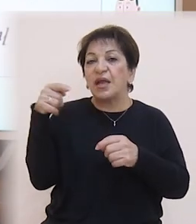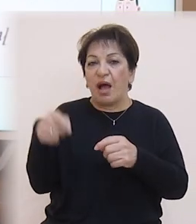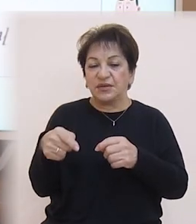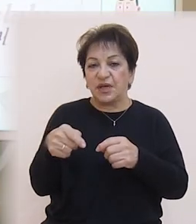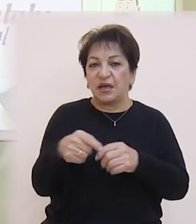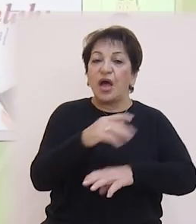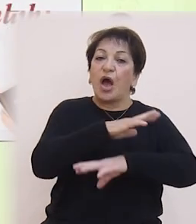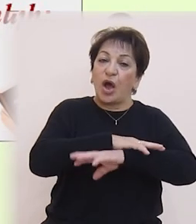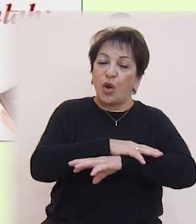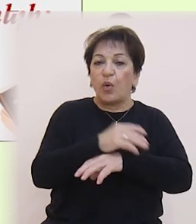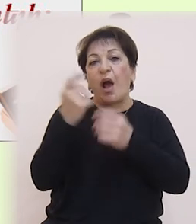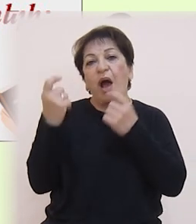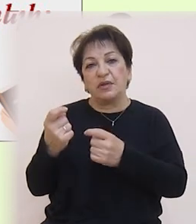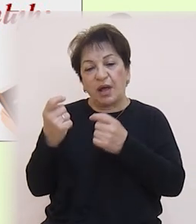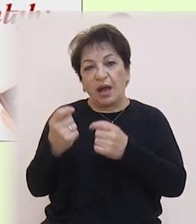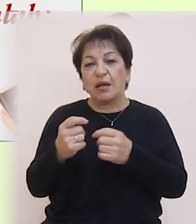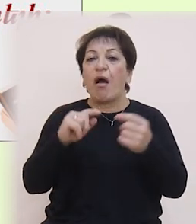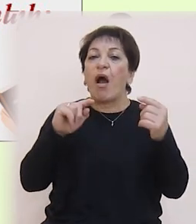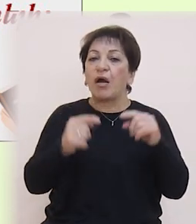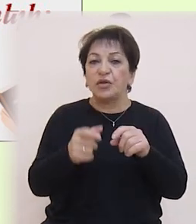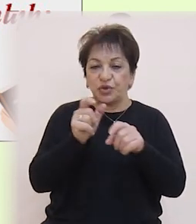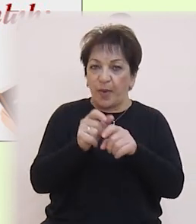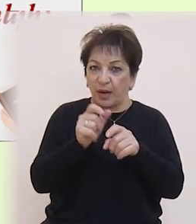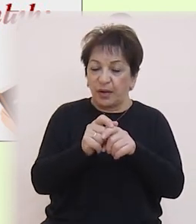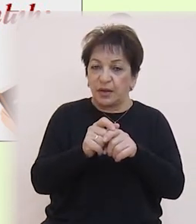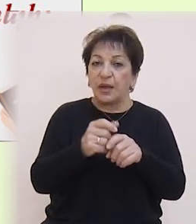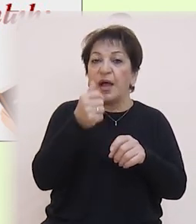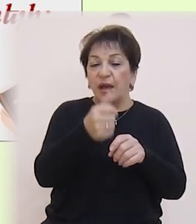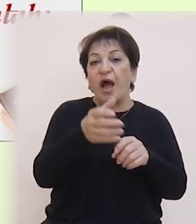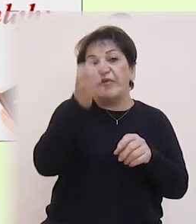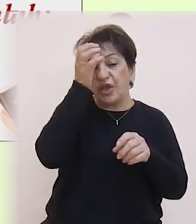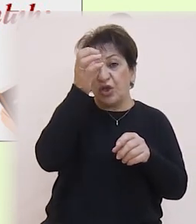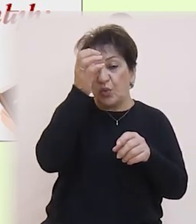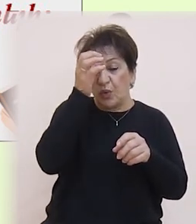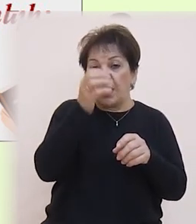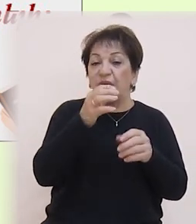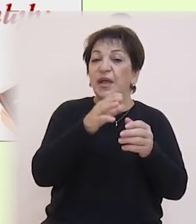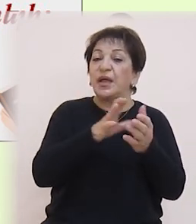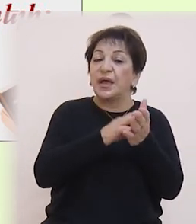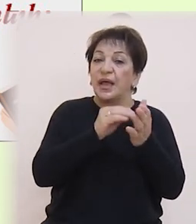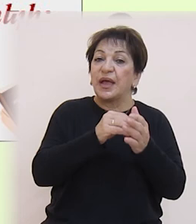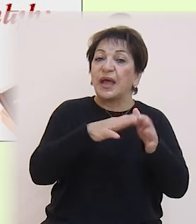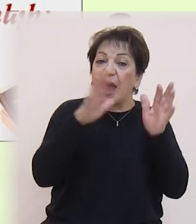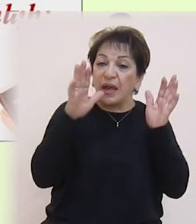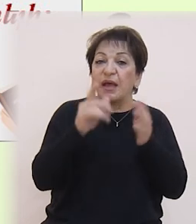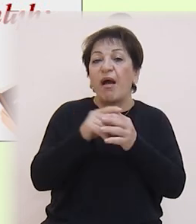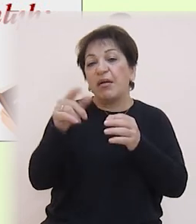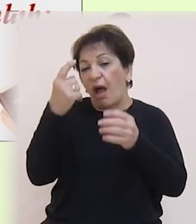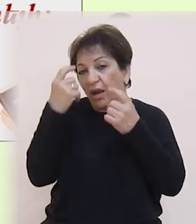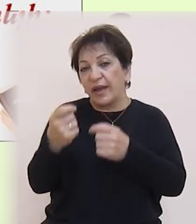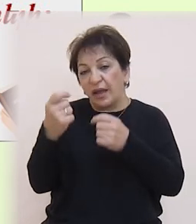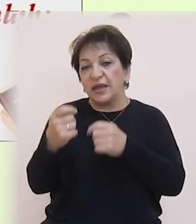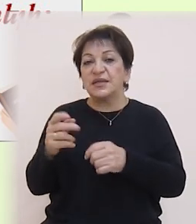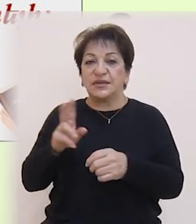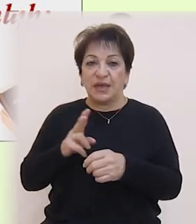1000։ Խելոքը եւ անխելքը հականիշ բառեր են։ Լավ է գիտունին գերի լինել, քան անգետին